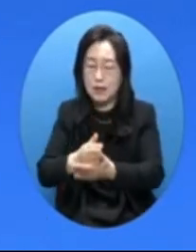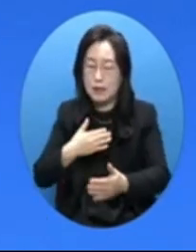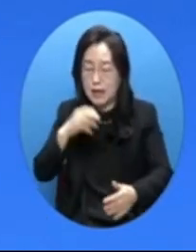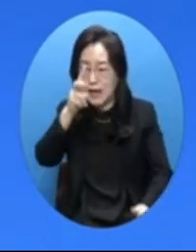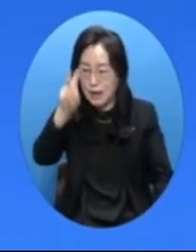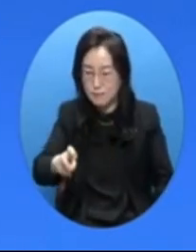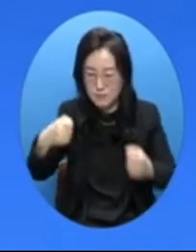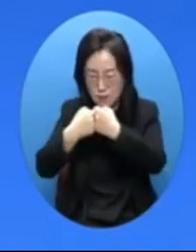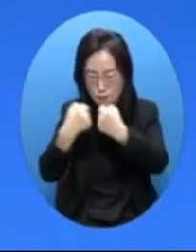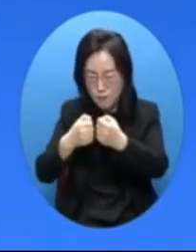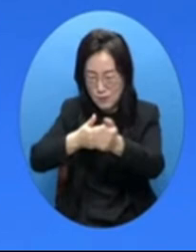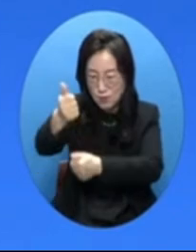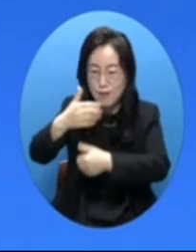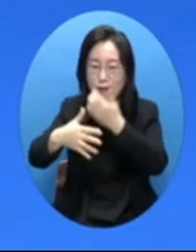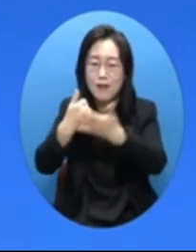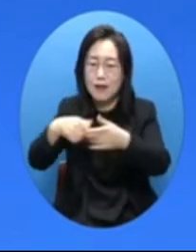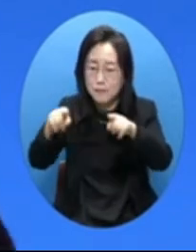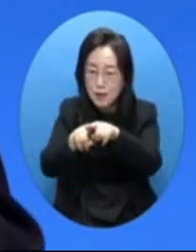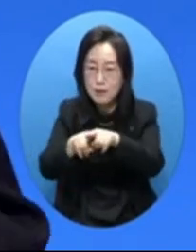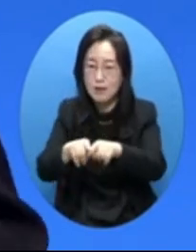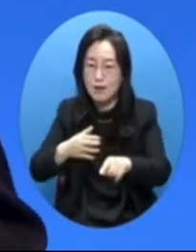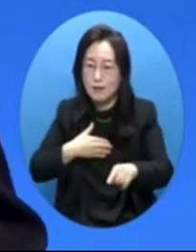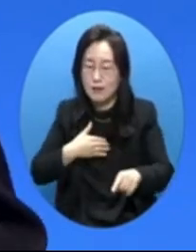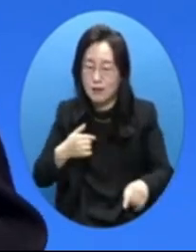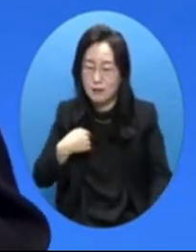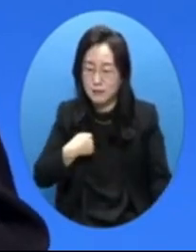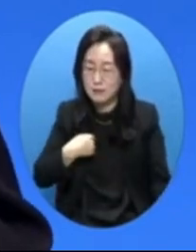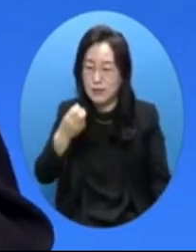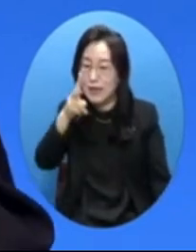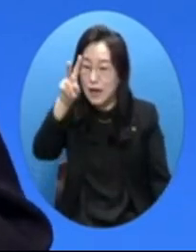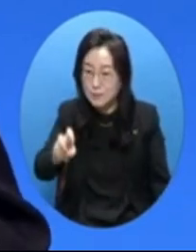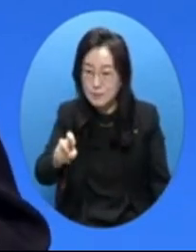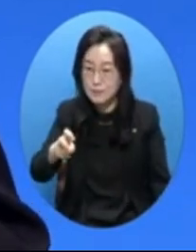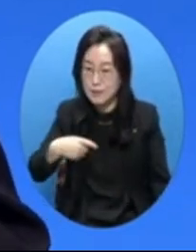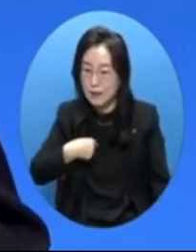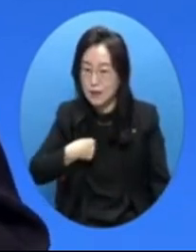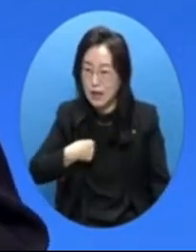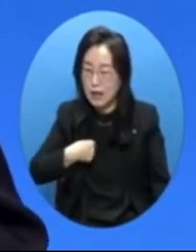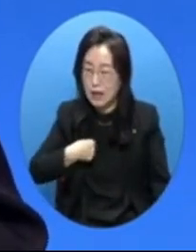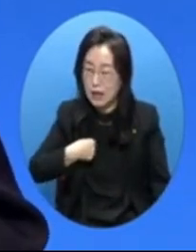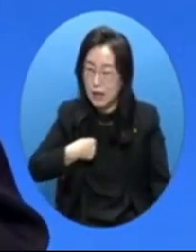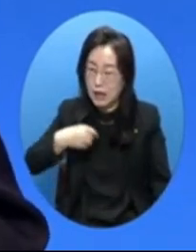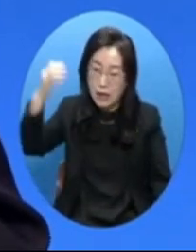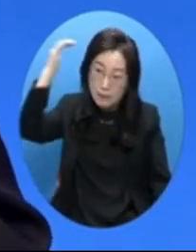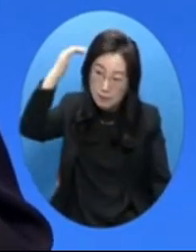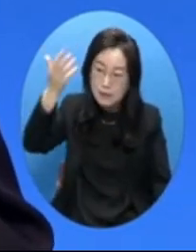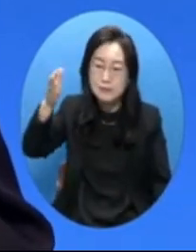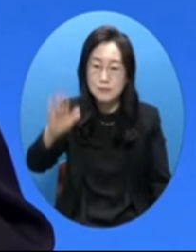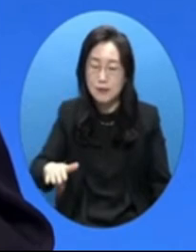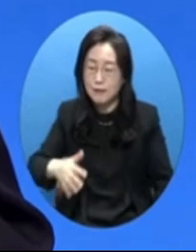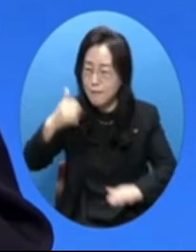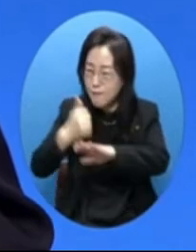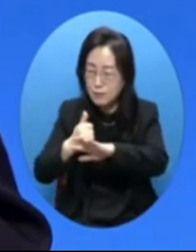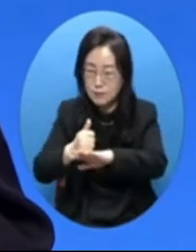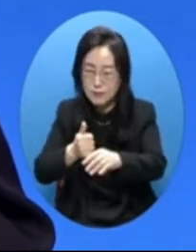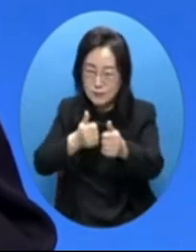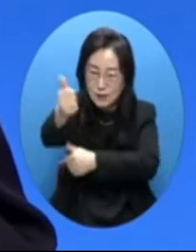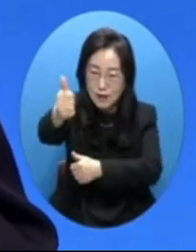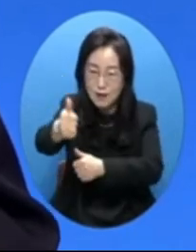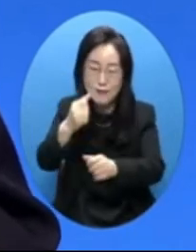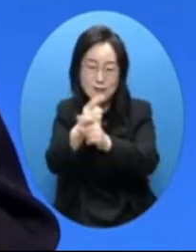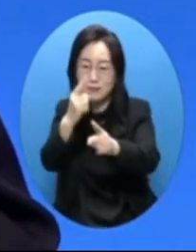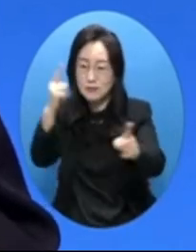암과 싸워 이길 것이다 하나님이 나와 함께 하신다 나는이 암이 내게 잠깐 나를 괴롭히지만 나는 결국 아무리 이거 승리해서